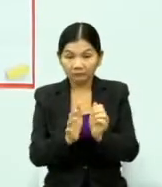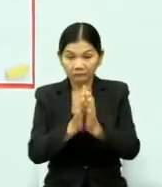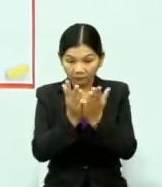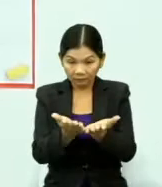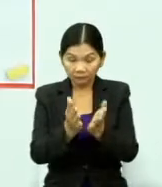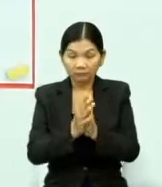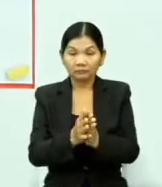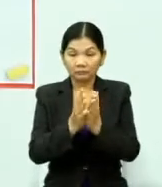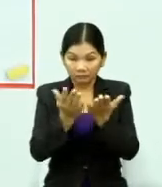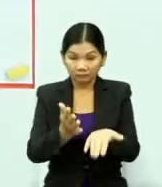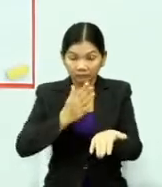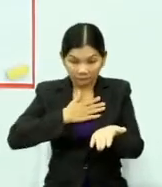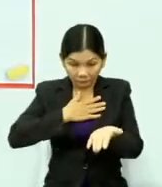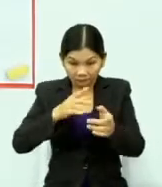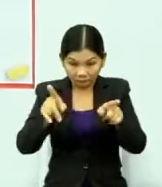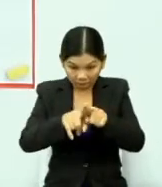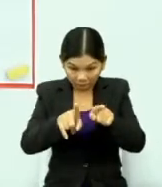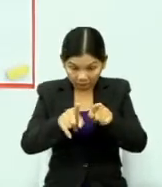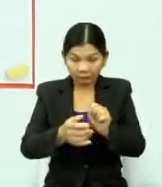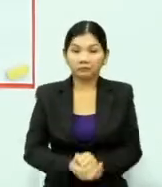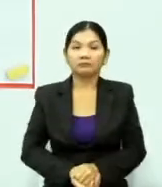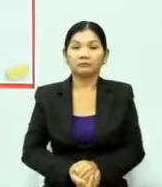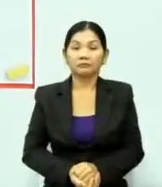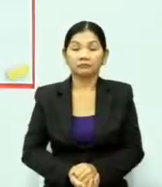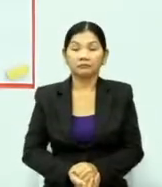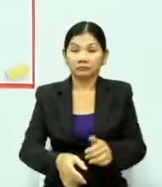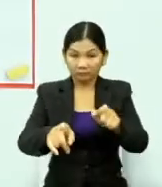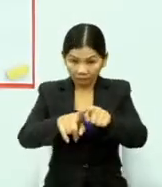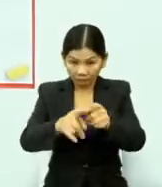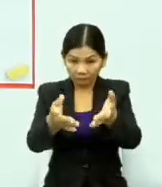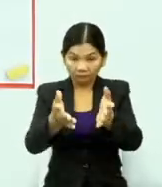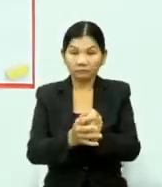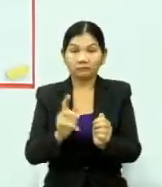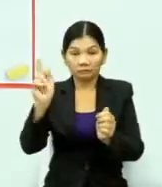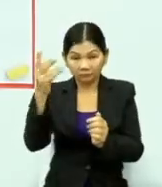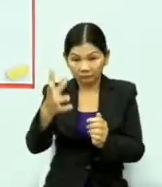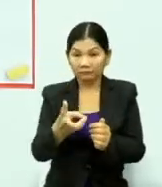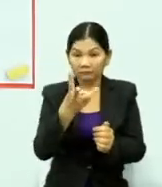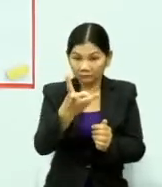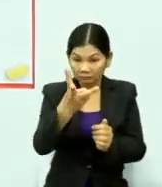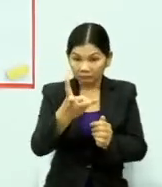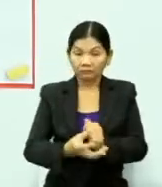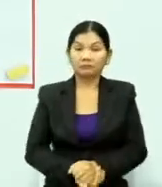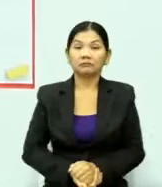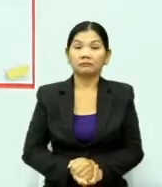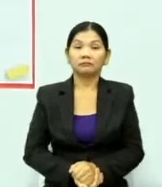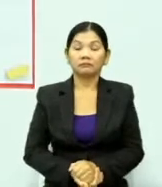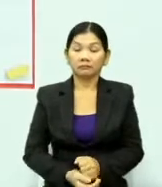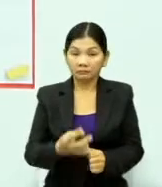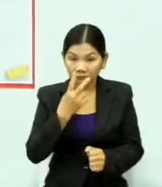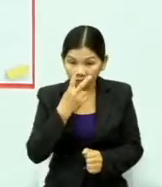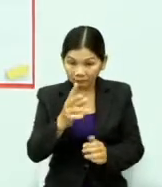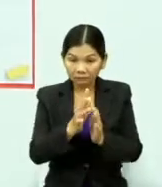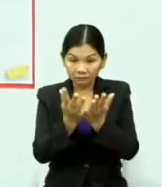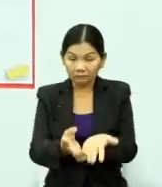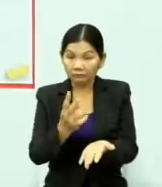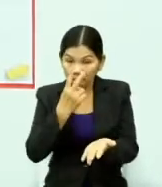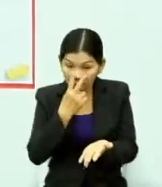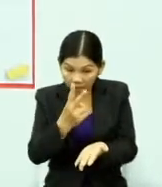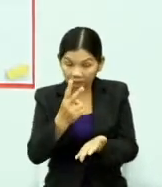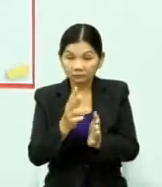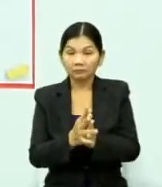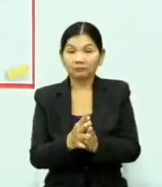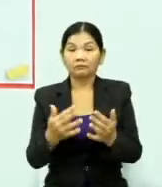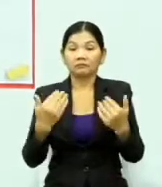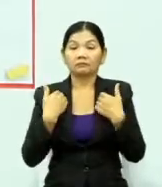bỏ. Bỏ con cứ đôi mẹ cổ đá nì. Cứ mình rụt phịp bầy ná. Nhưng con ai mơ sắp hợp bà con. Cả